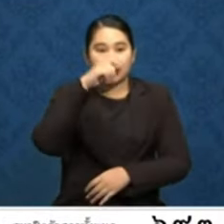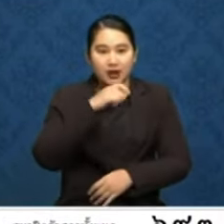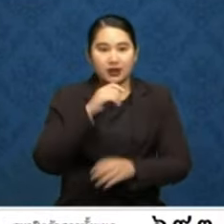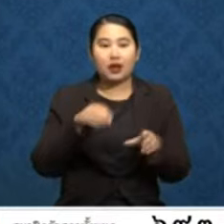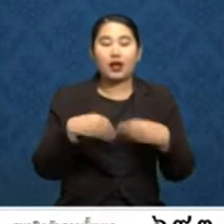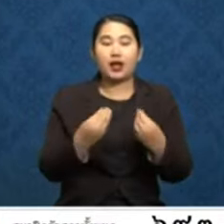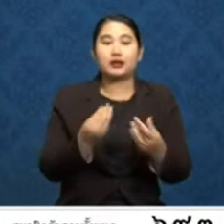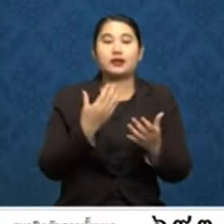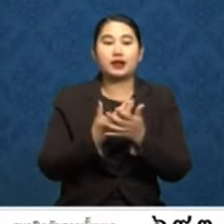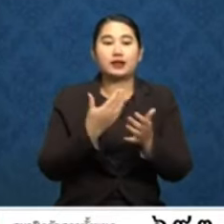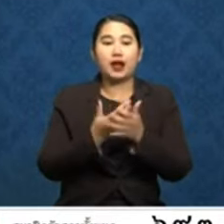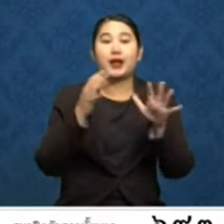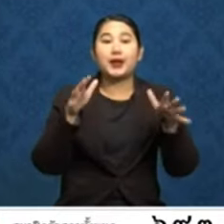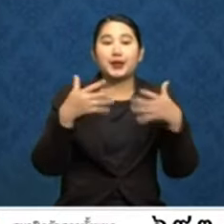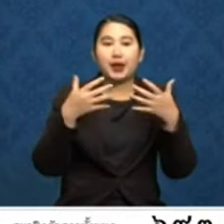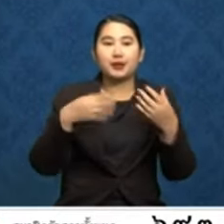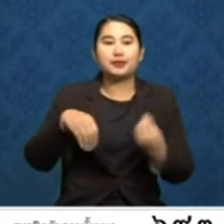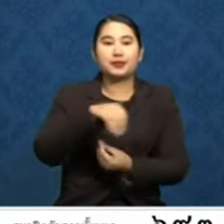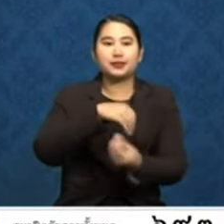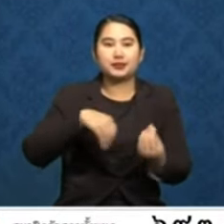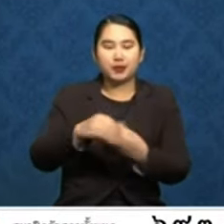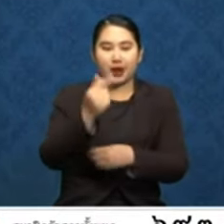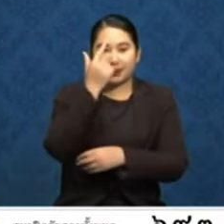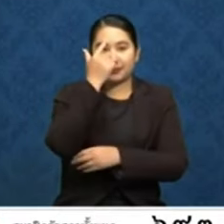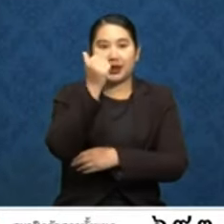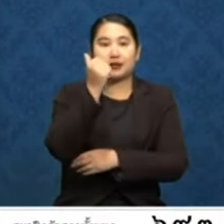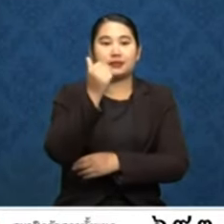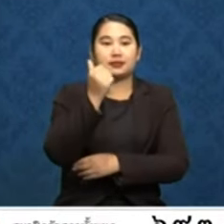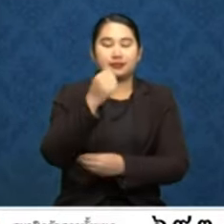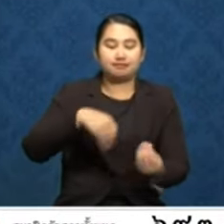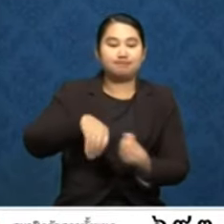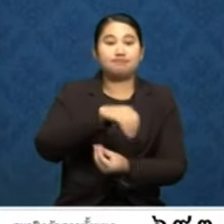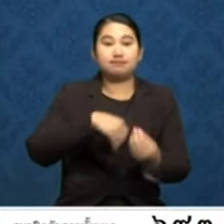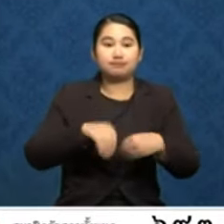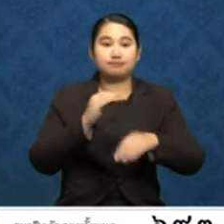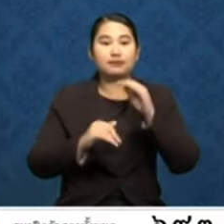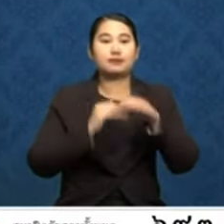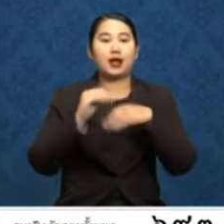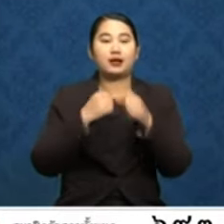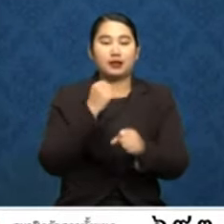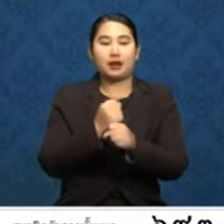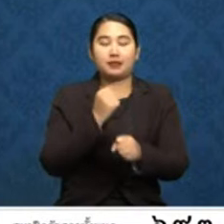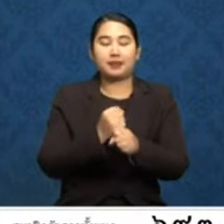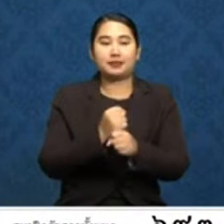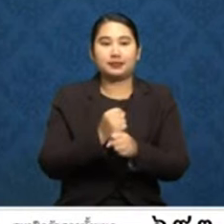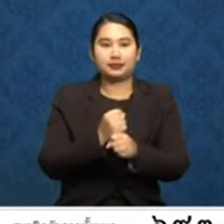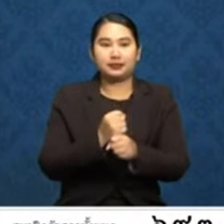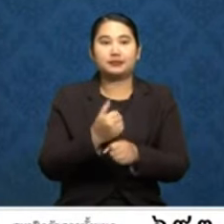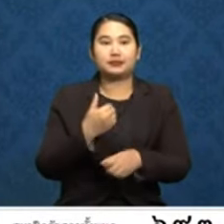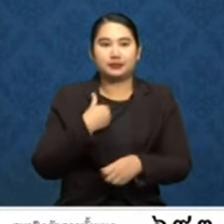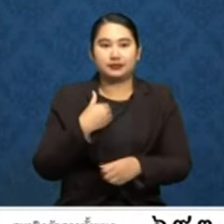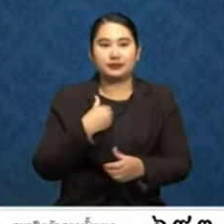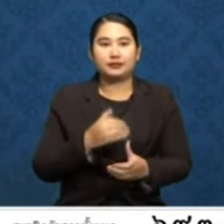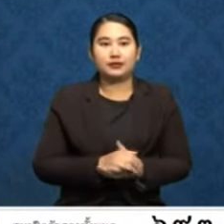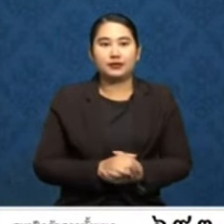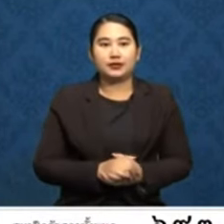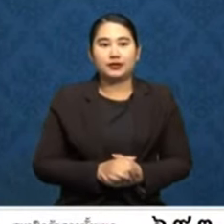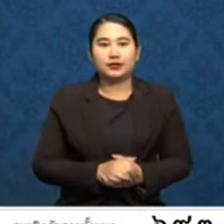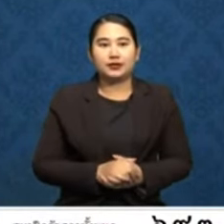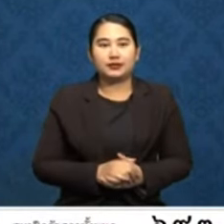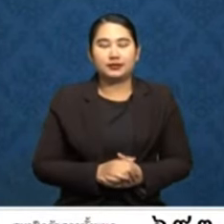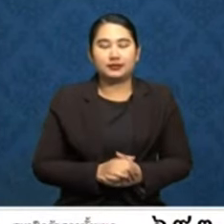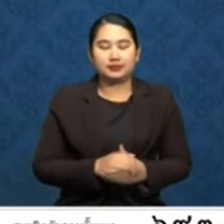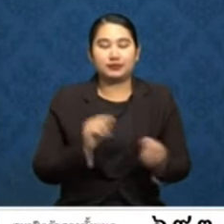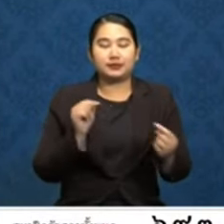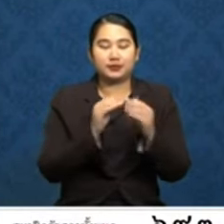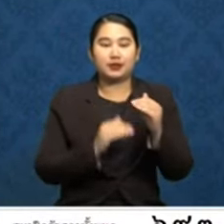ร้างมูลค่าเสริมทักษะเดิม Reskill เพิ่มทักษะใหม่ Upskill ให้เ